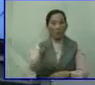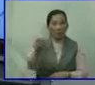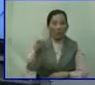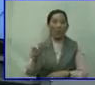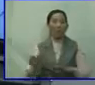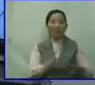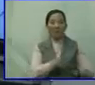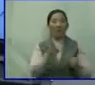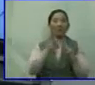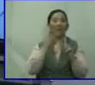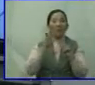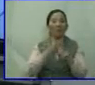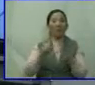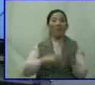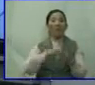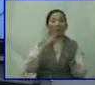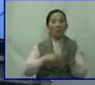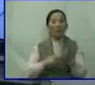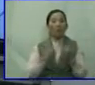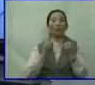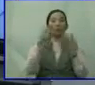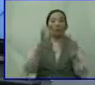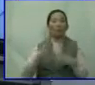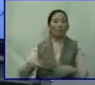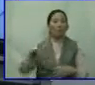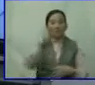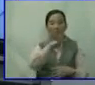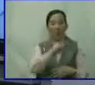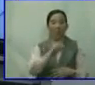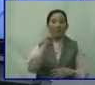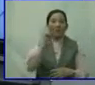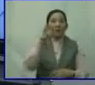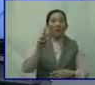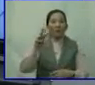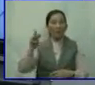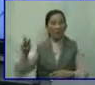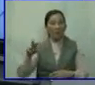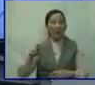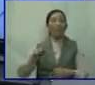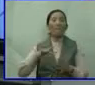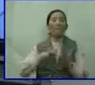вопрос. Сколько всего километров прошли